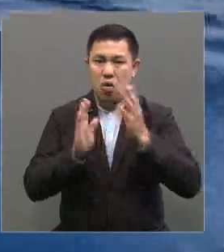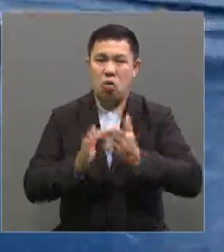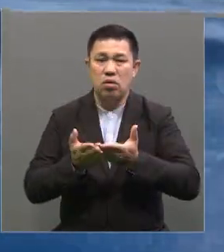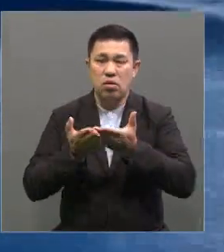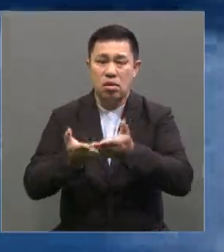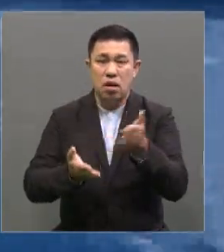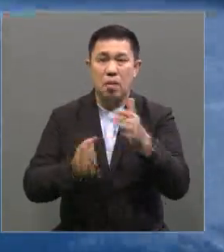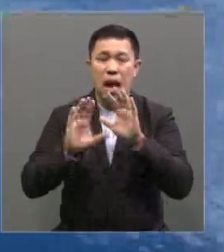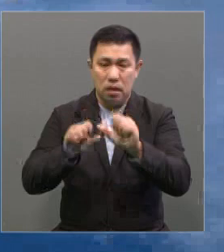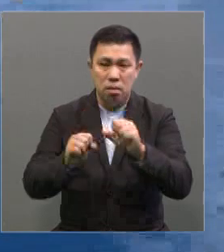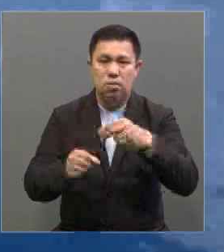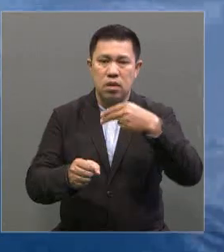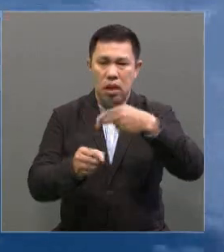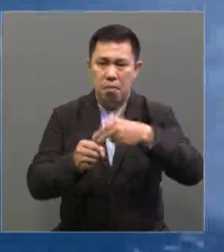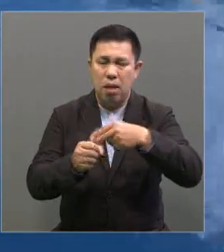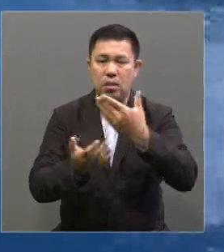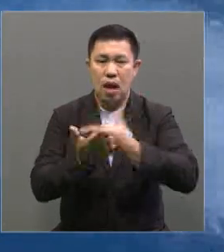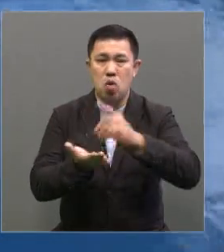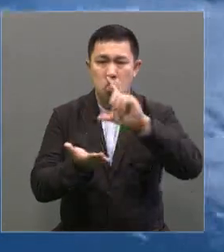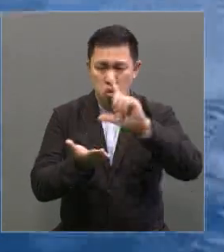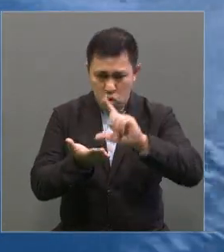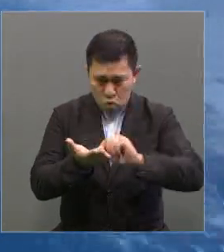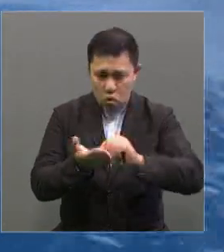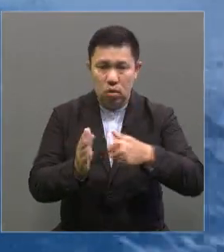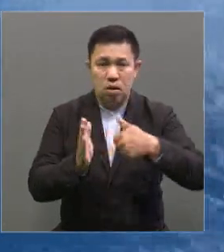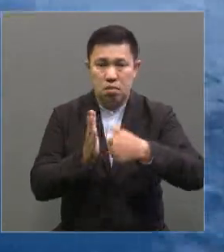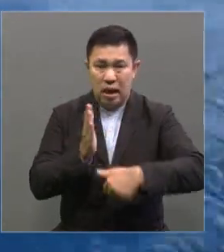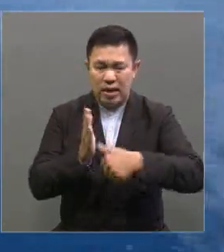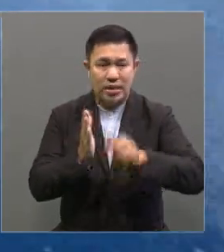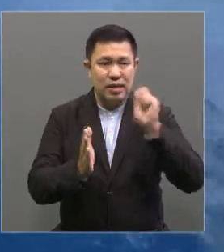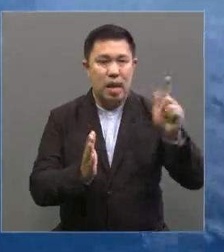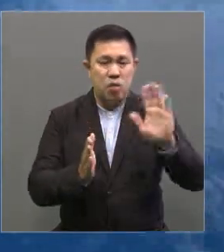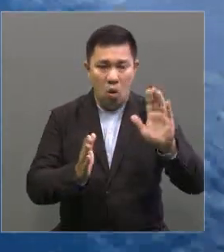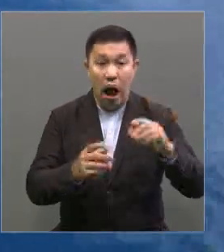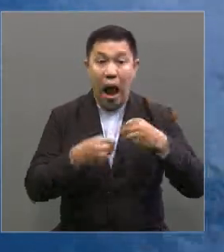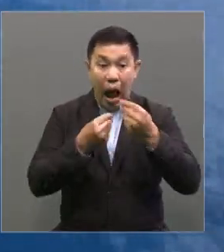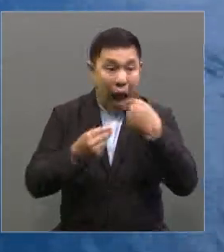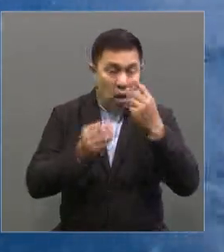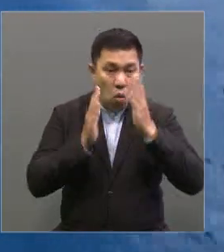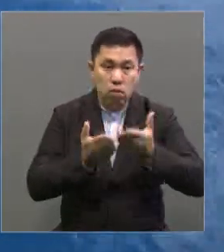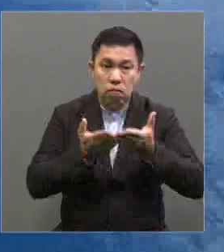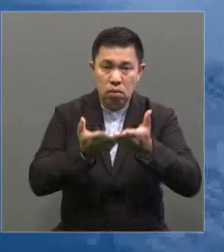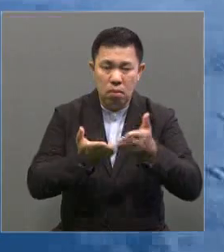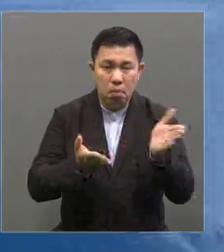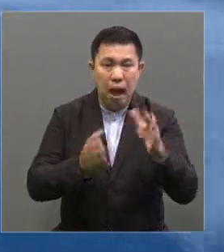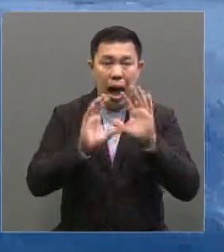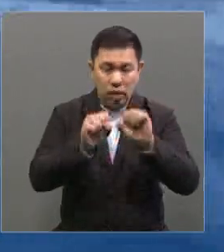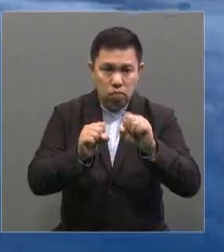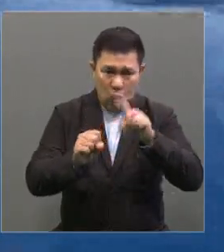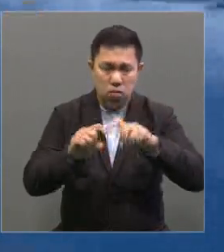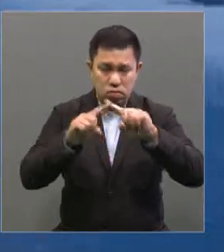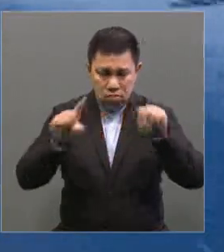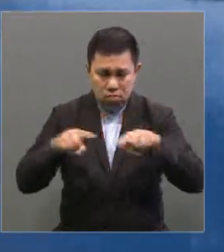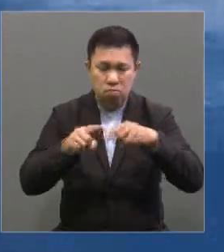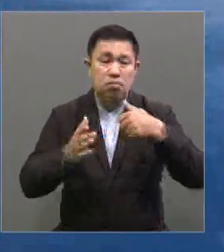กมันจะไม่มีภาษีย้ำว่าให้กับชาวประมงที่ลงทะเบียนไว้เท่านั้นดังนั้นการจะเติมน้ำมันเขียวตรงนี้เขาแยกออกไปคือเขาจะต้องไ